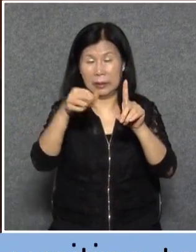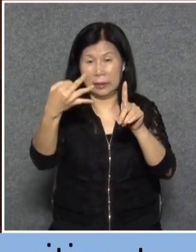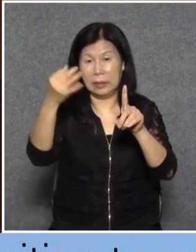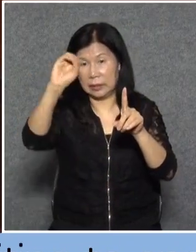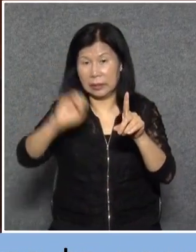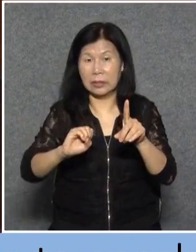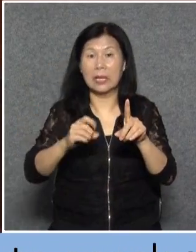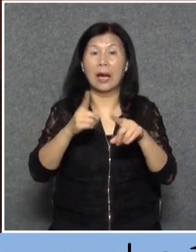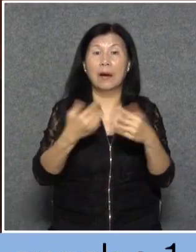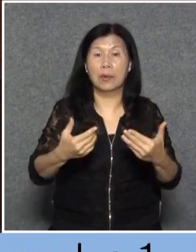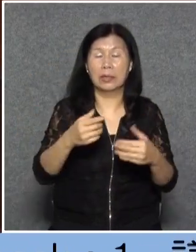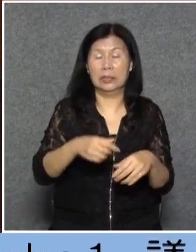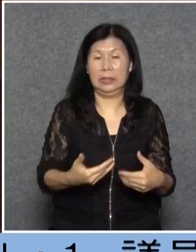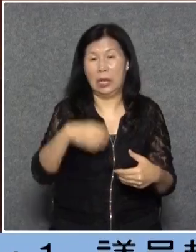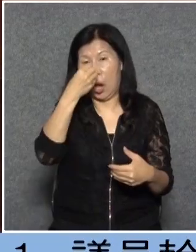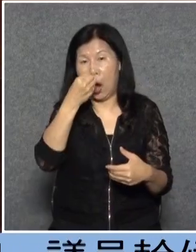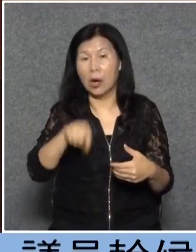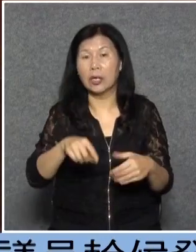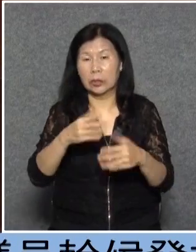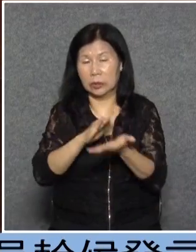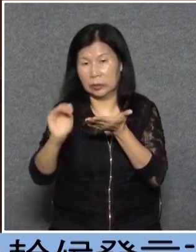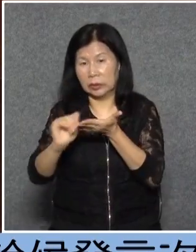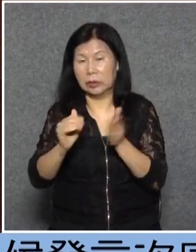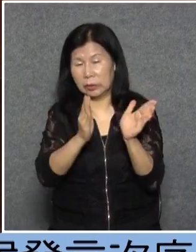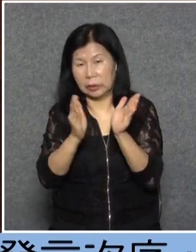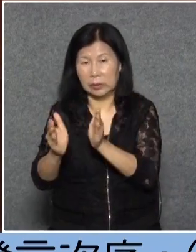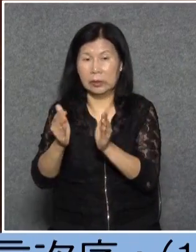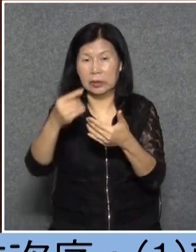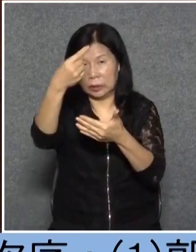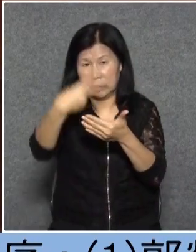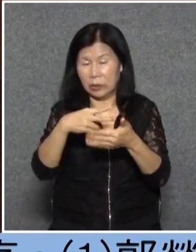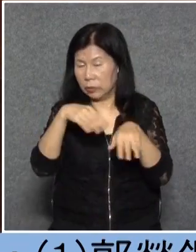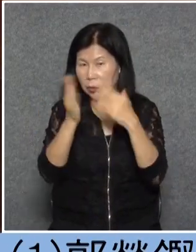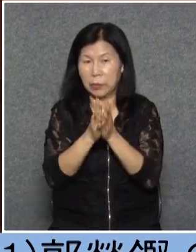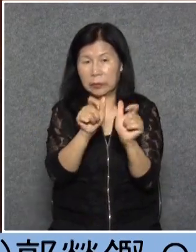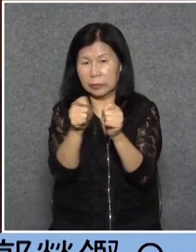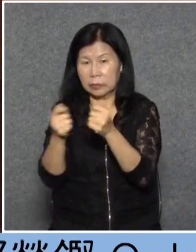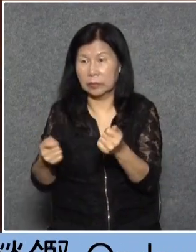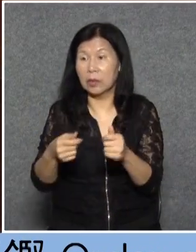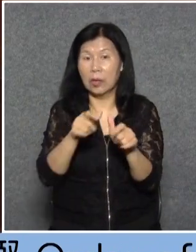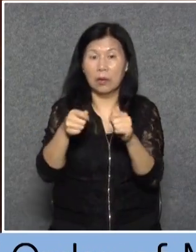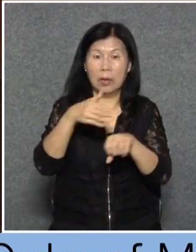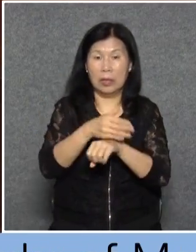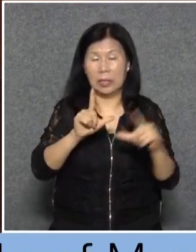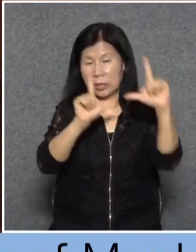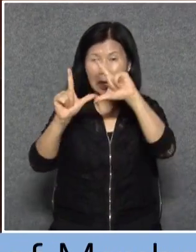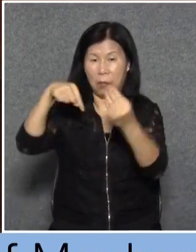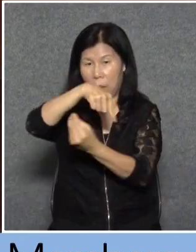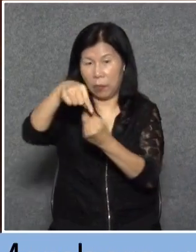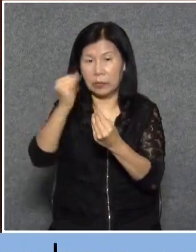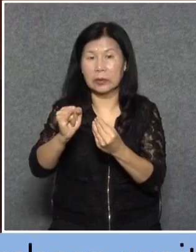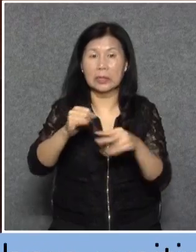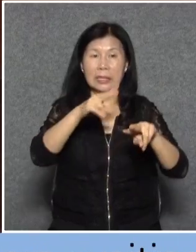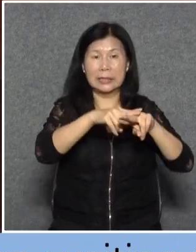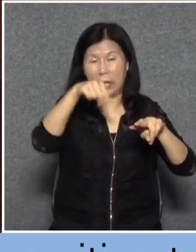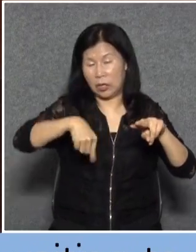GDP 將香港的良好制度破壞，又破壞了香港的生活環境，中港融